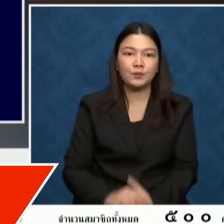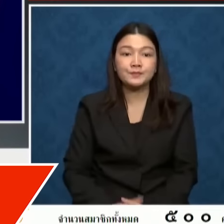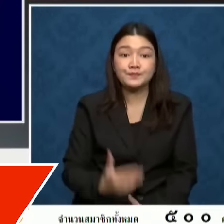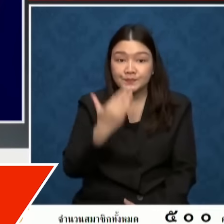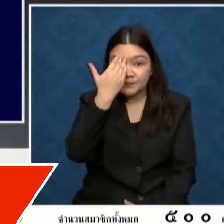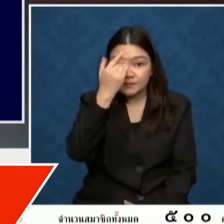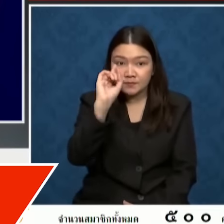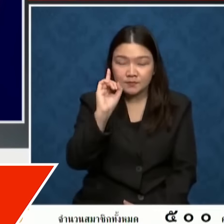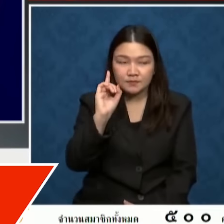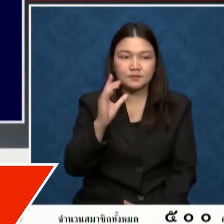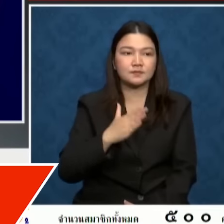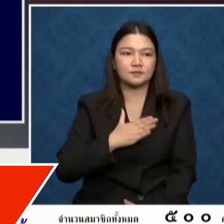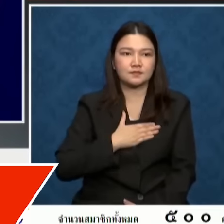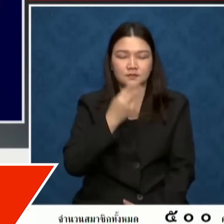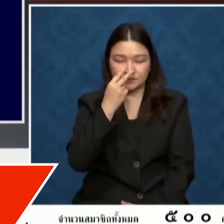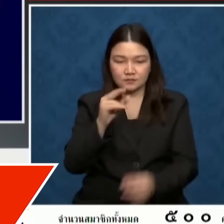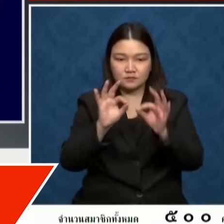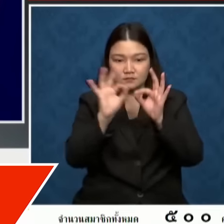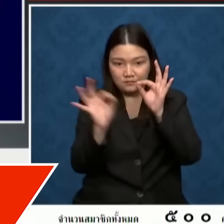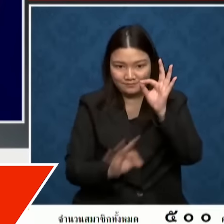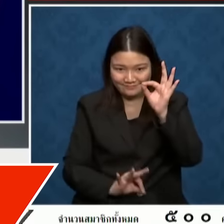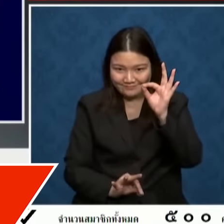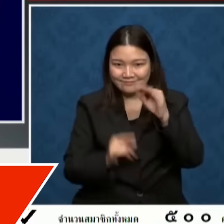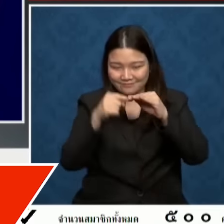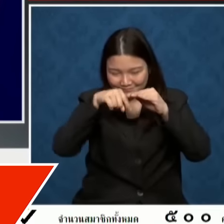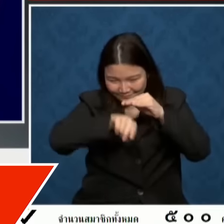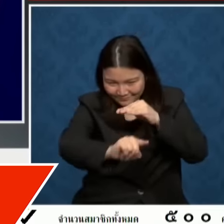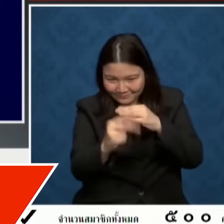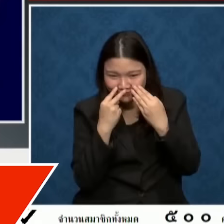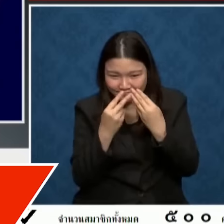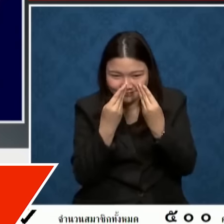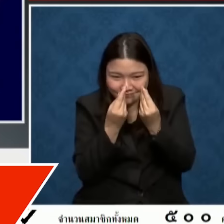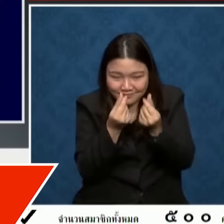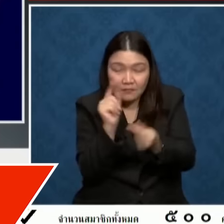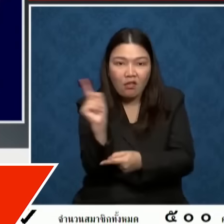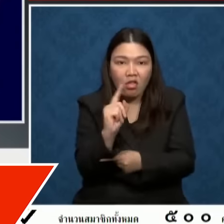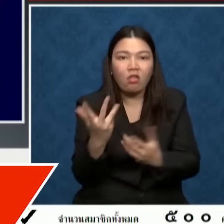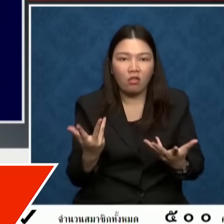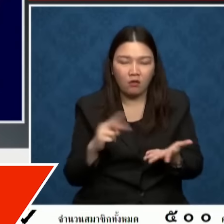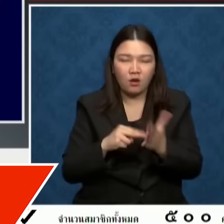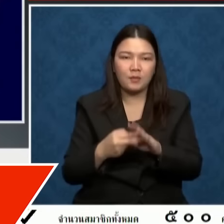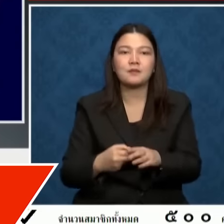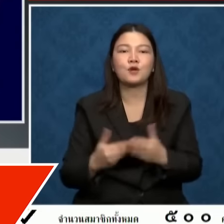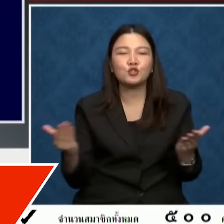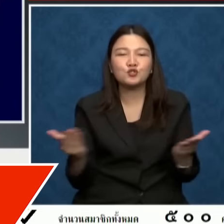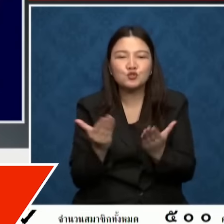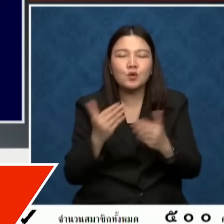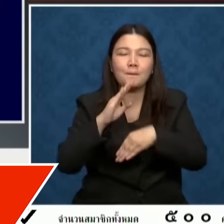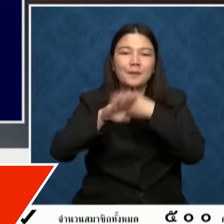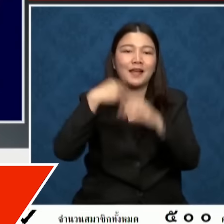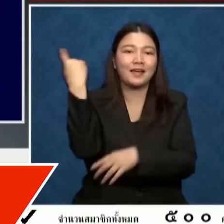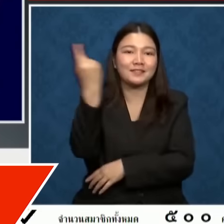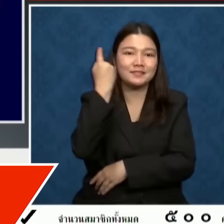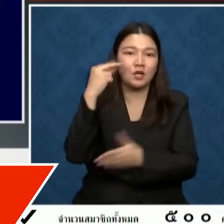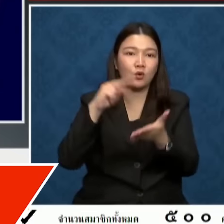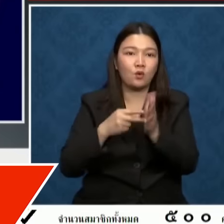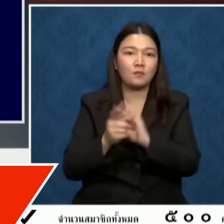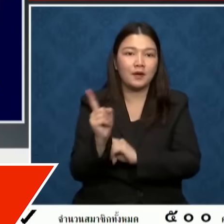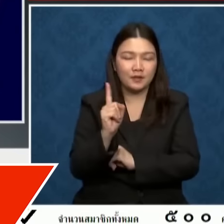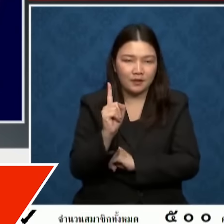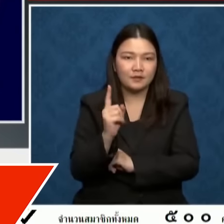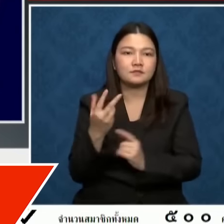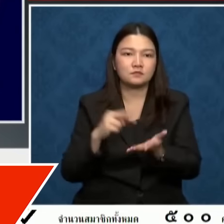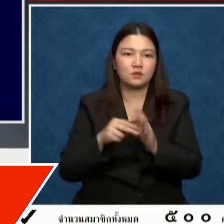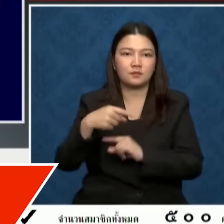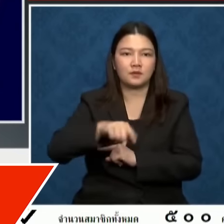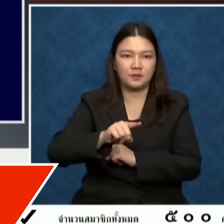เพระอะไร เพระเมอเราไปดูใ่ในของโครงการนี้นะคะการพัฒนาแลงท่องเที่ยวที่ว่าเนี่ยประกฎวา 180 ค่ะ